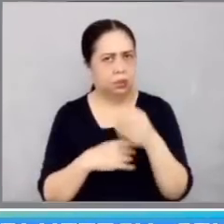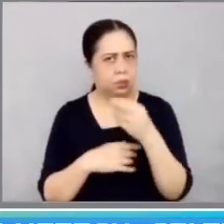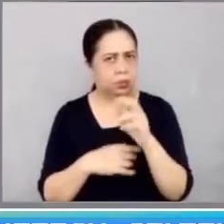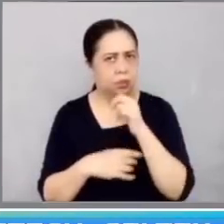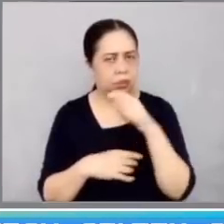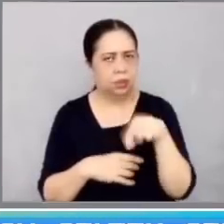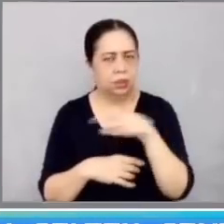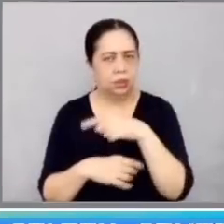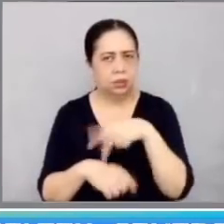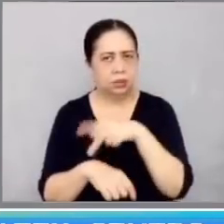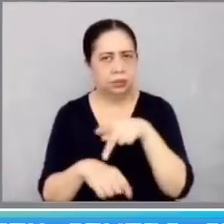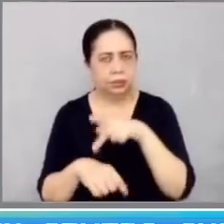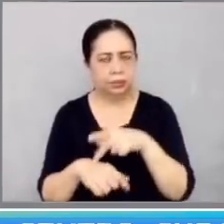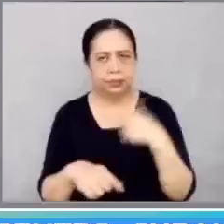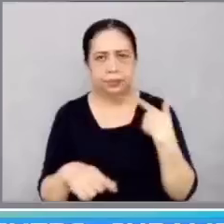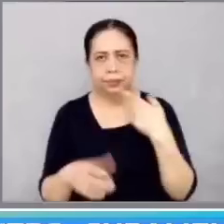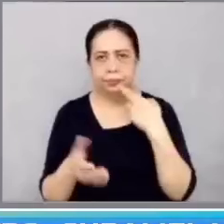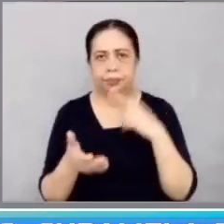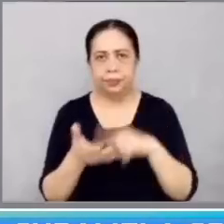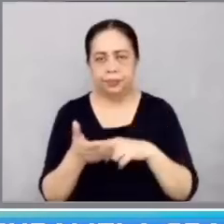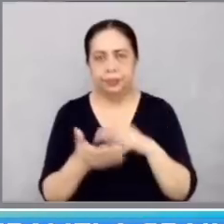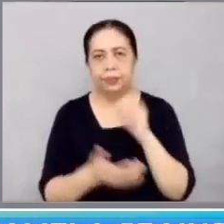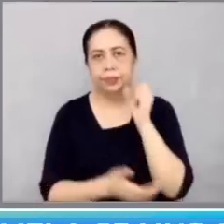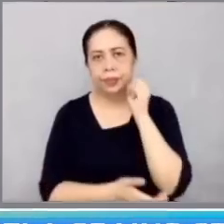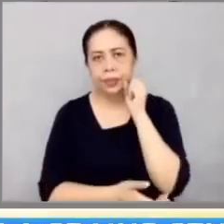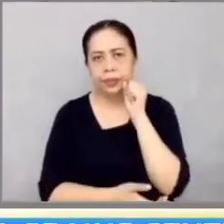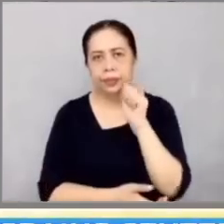bansa. Balitang hatid ni Sandra Aguinaldo.